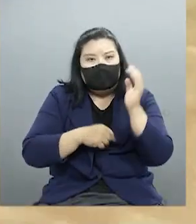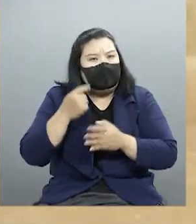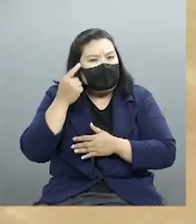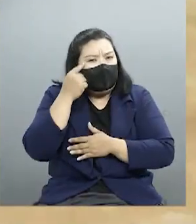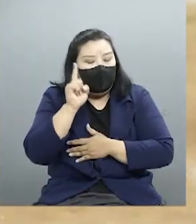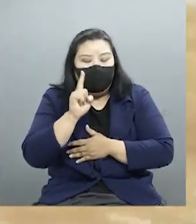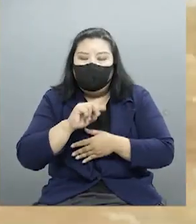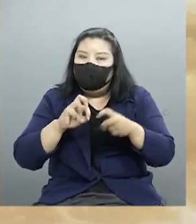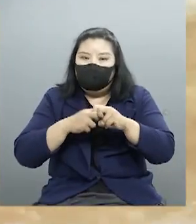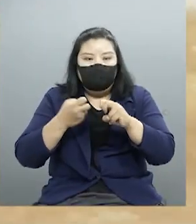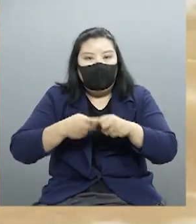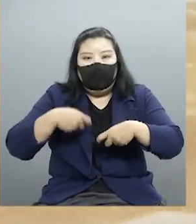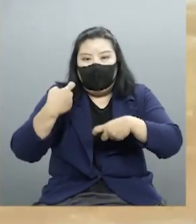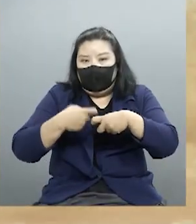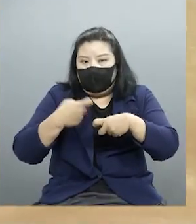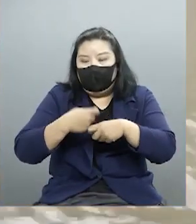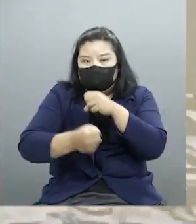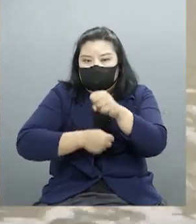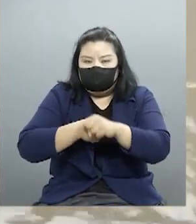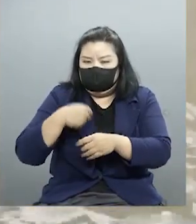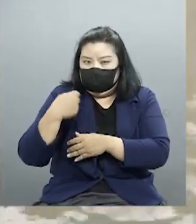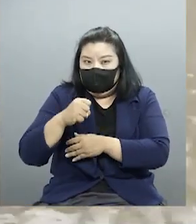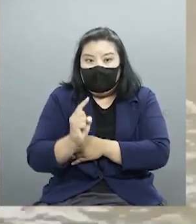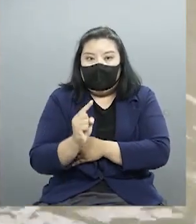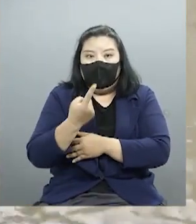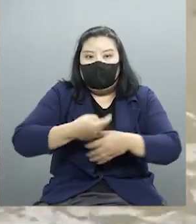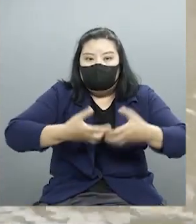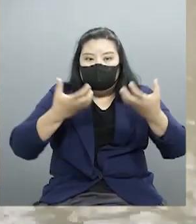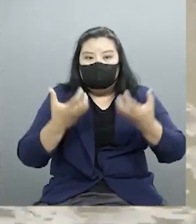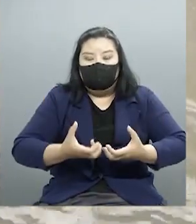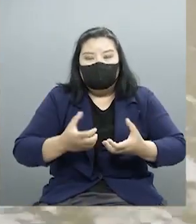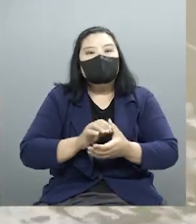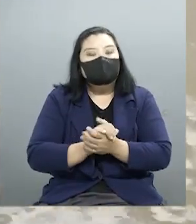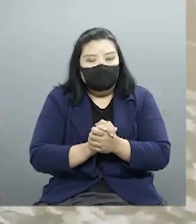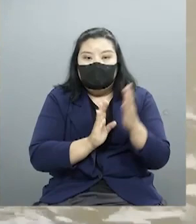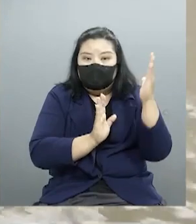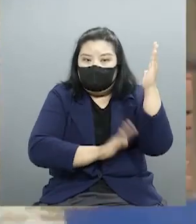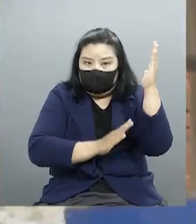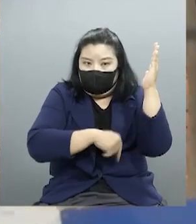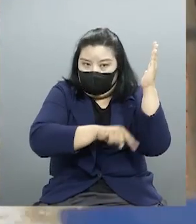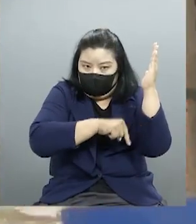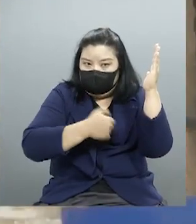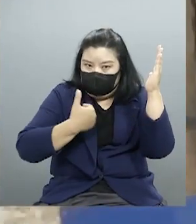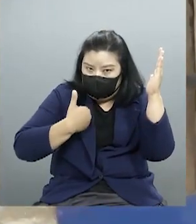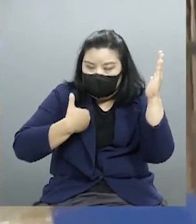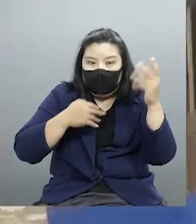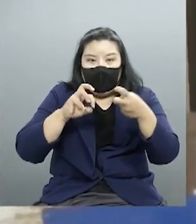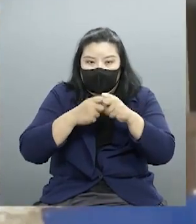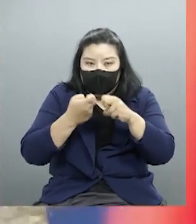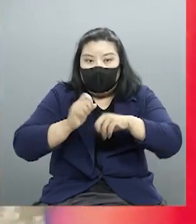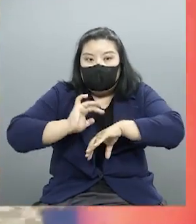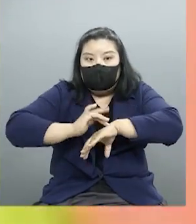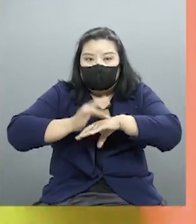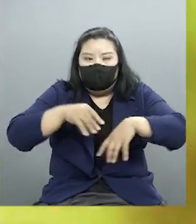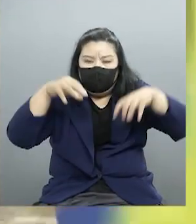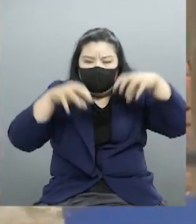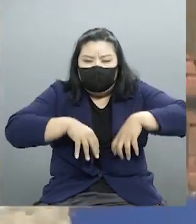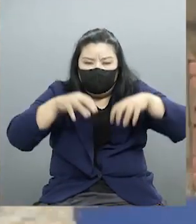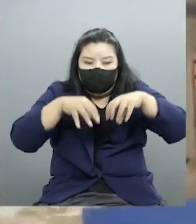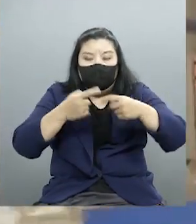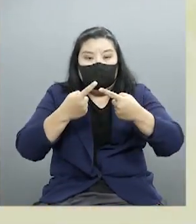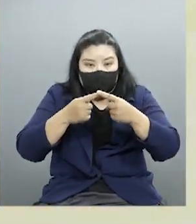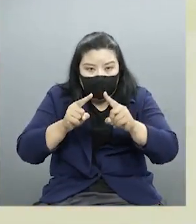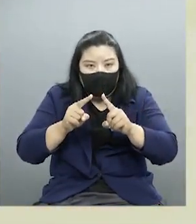าส่งผลกระทบรุนแรงในรอบหลายสิบปีเลยทีเดียวครับซึ่งในช่วงที่หลายจังหวัดในภาคใต้กำลังเผชิญกับภัยธรรมชาติครั้ง